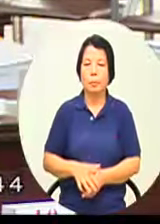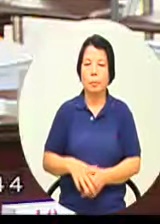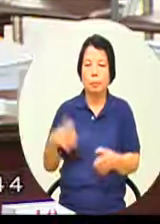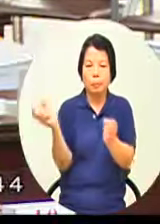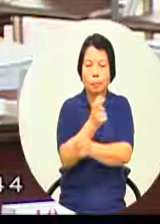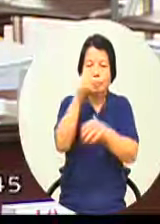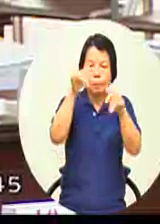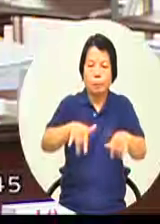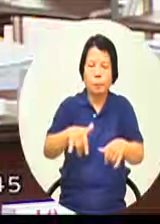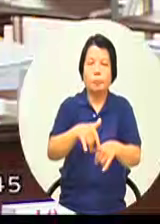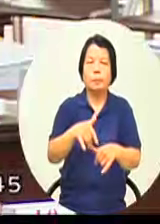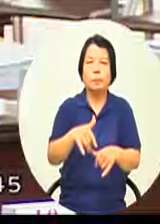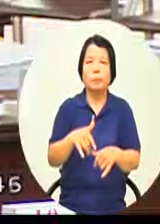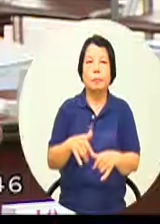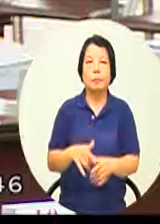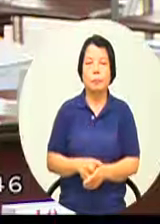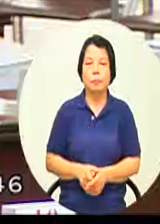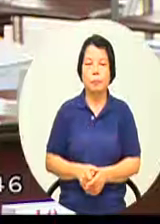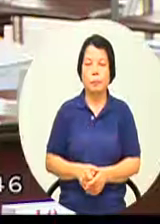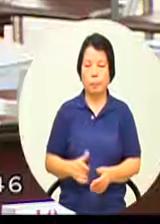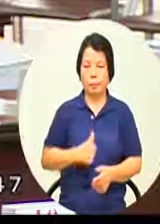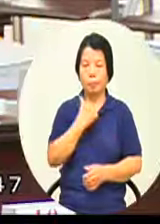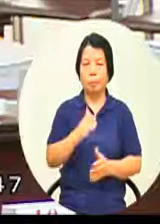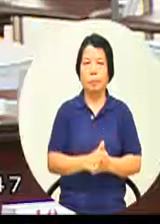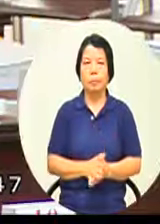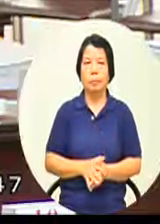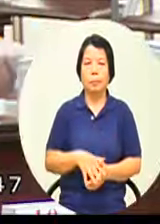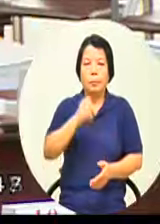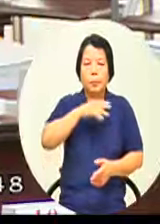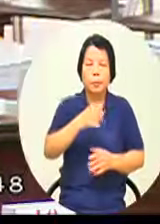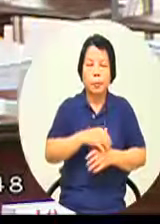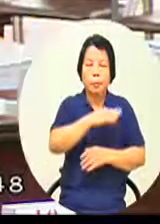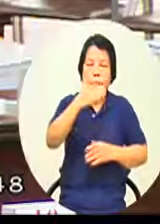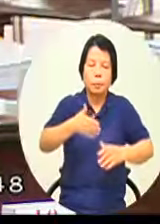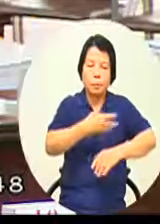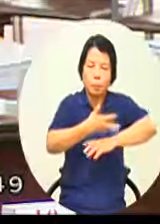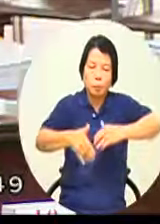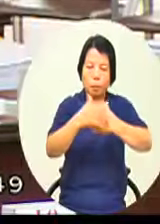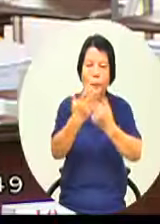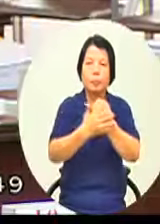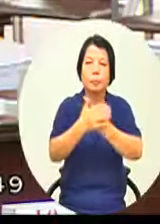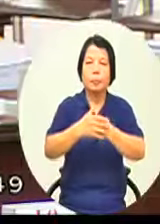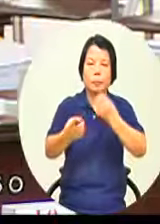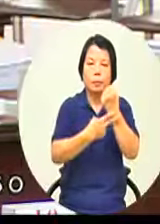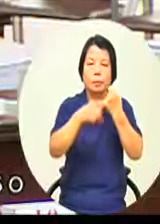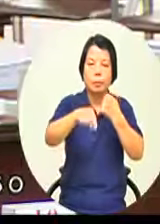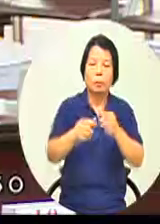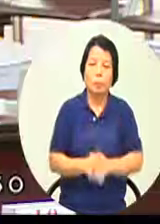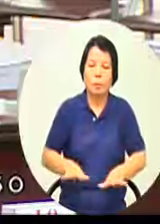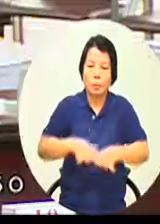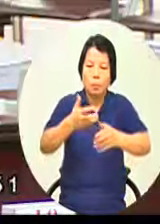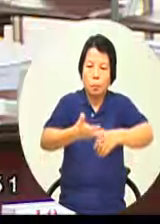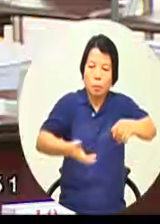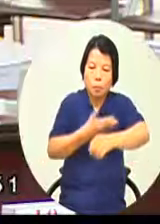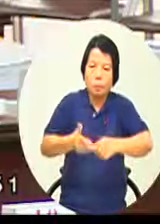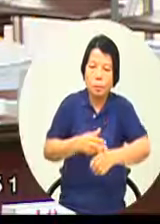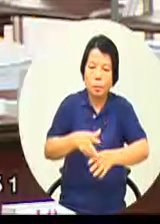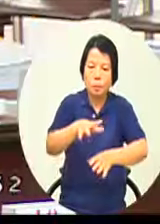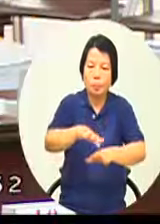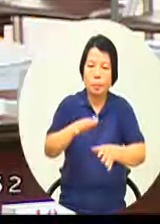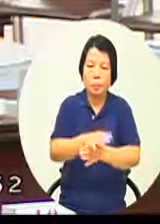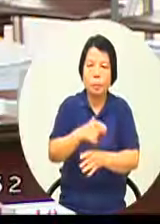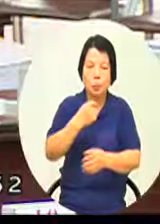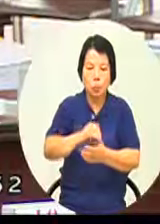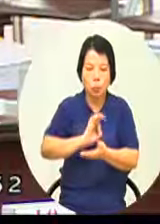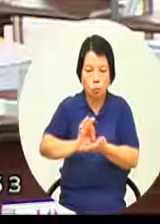吼，洪台河来，对不对？吼，咱公司的平常计就无用水啊，保业里也无用水啊，因为这志宏池产生伊的功能嘛。当然，我今日